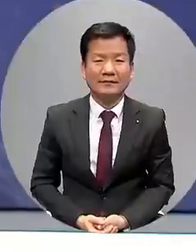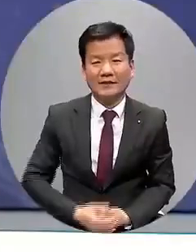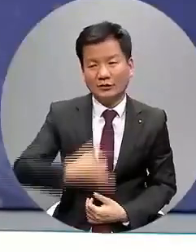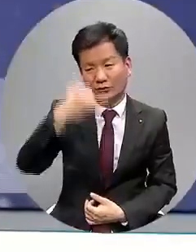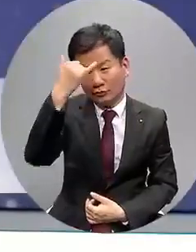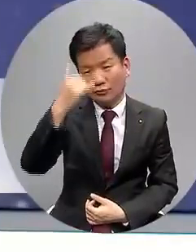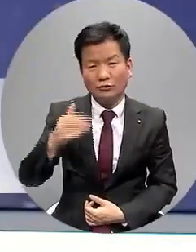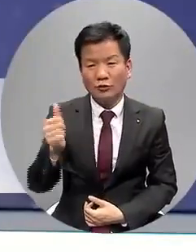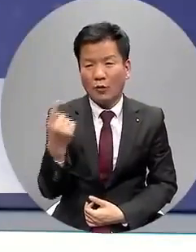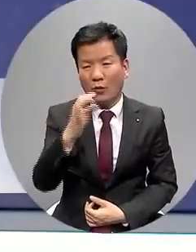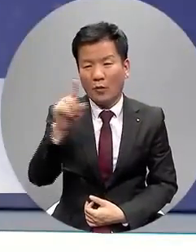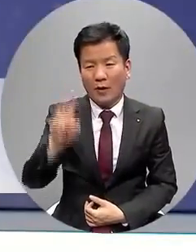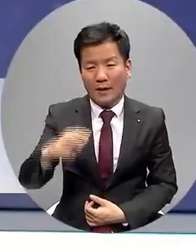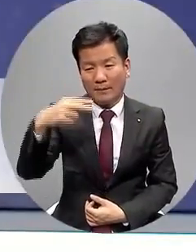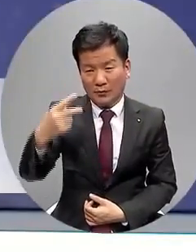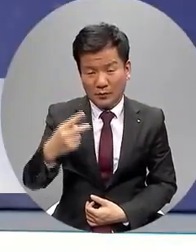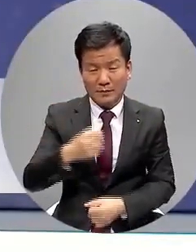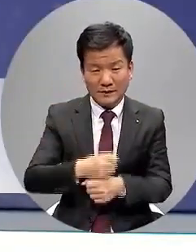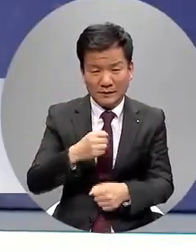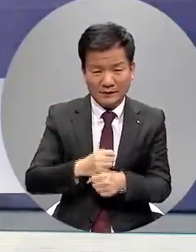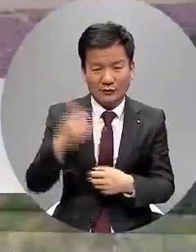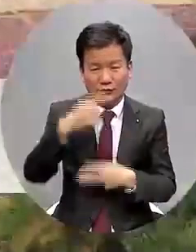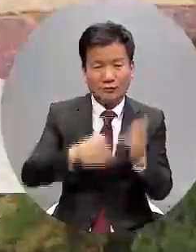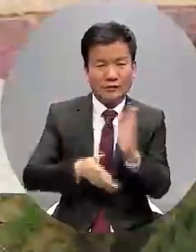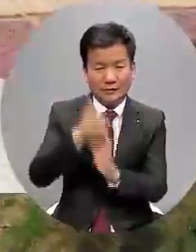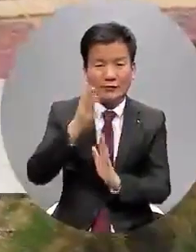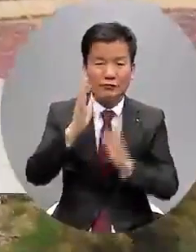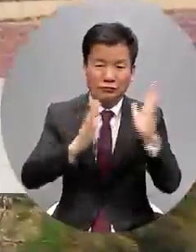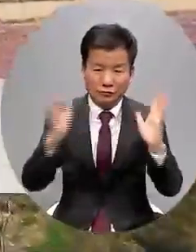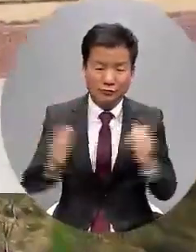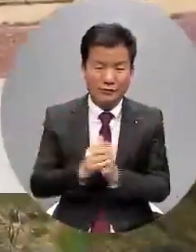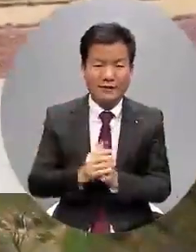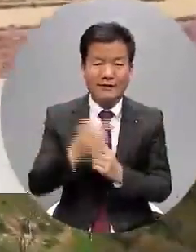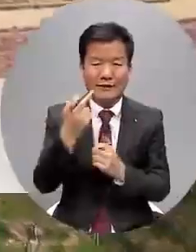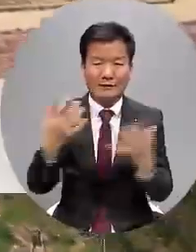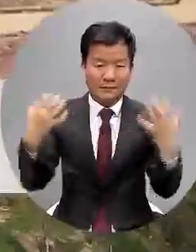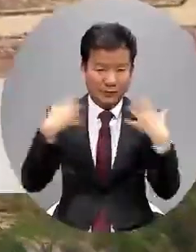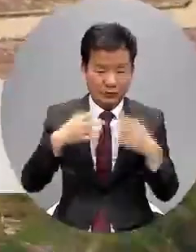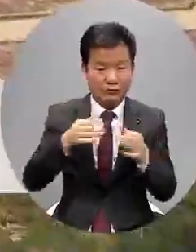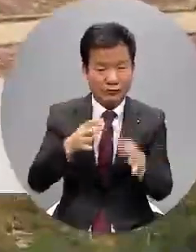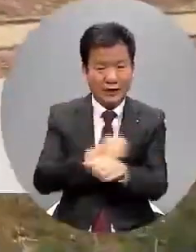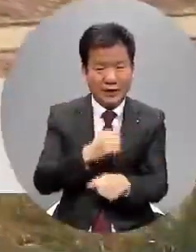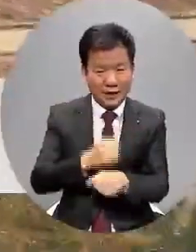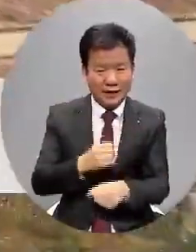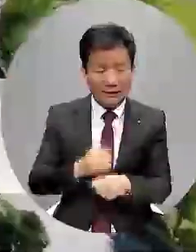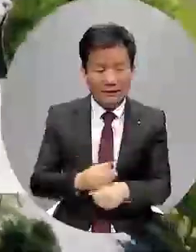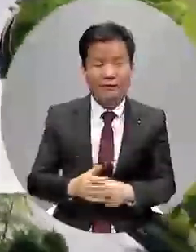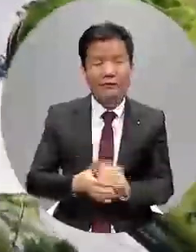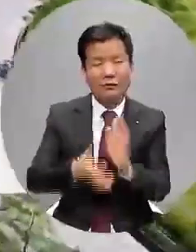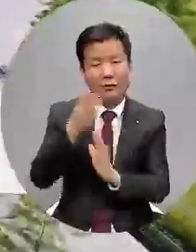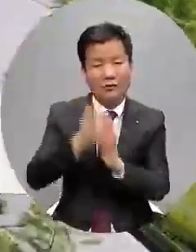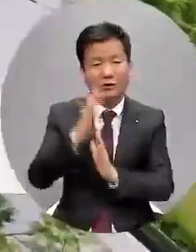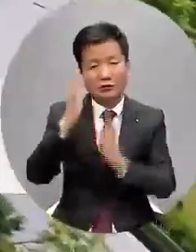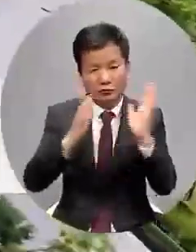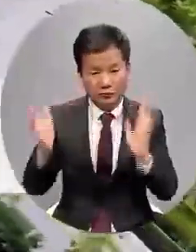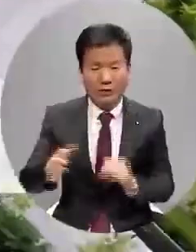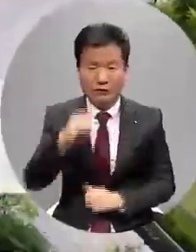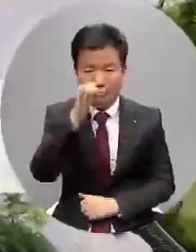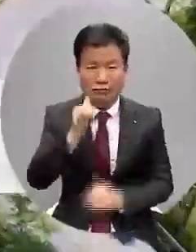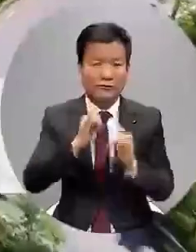충주시 호암동에 조성 중인 충주 시민의 수피 산림청에서 주관하는 기후대응 도시숲 분야에서